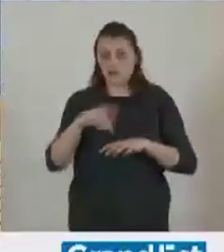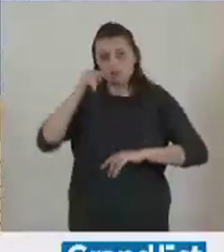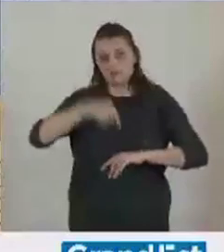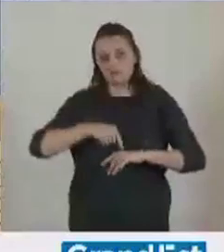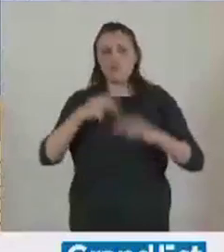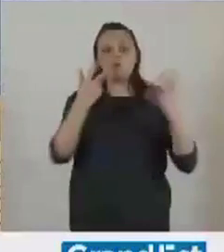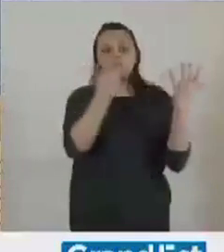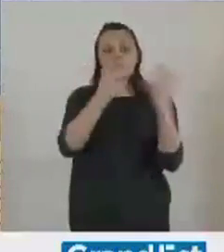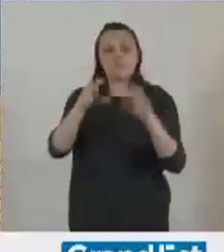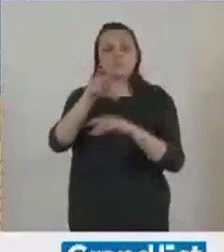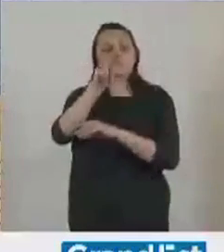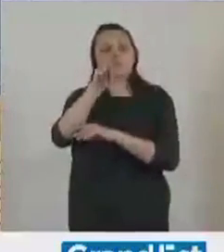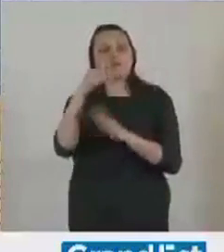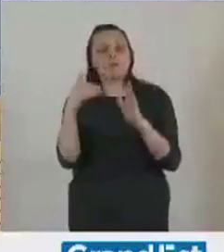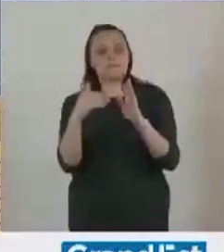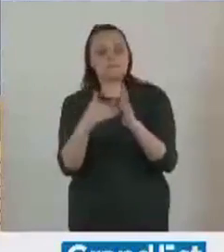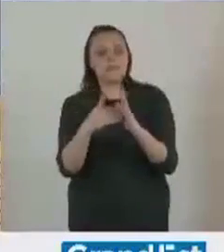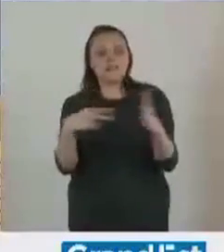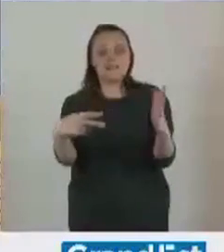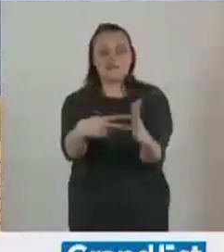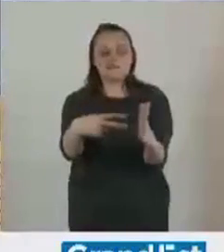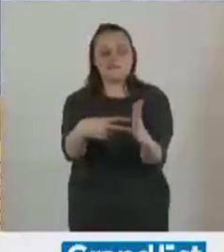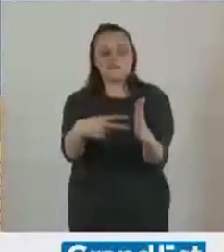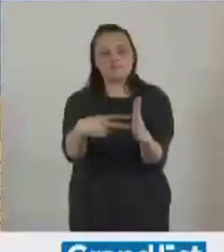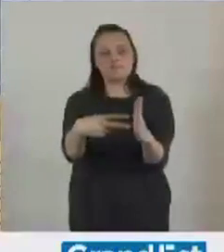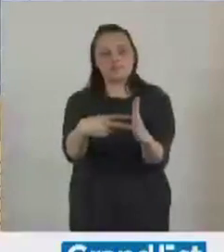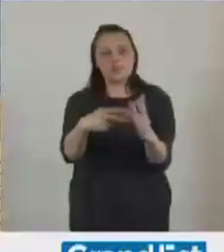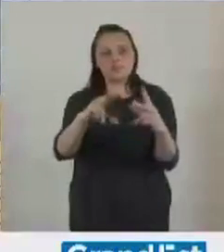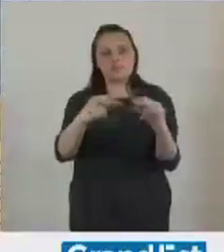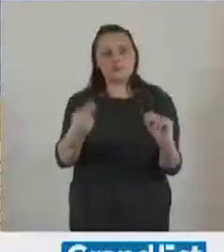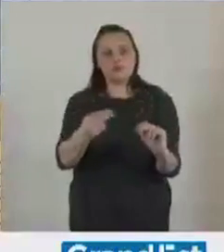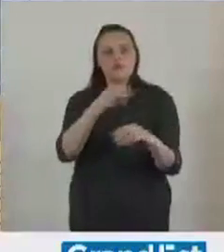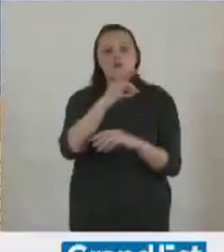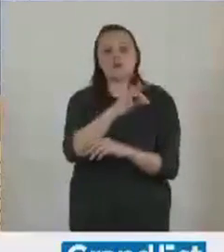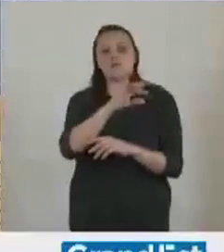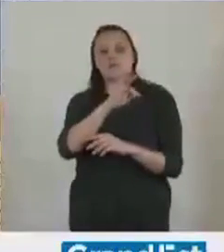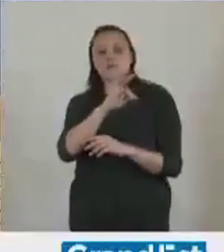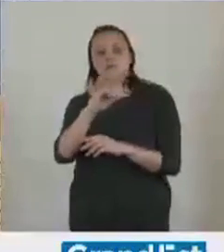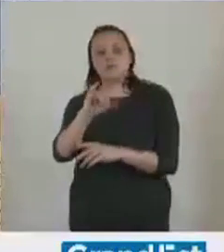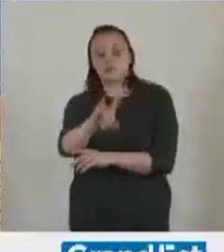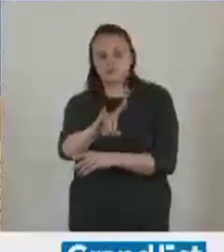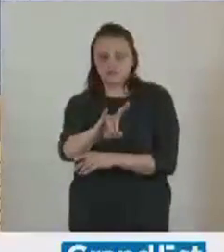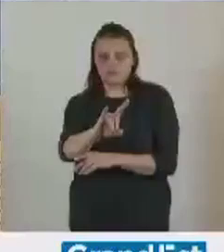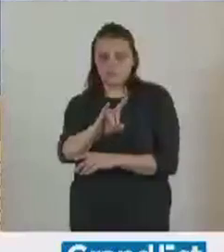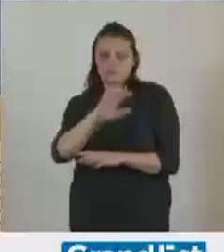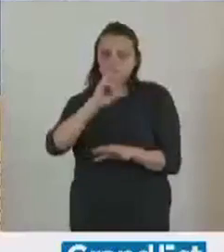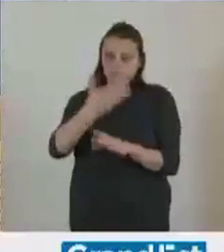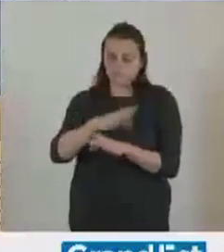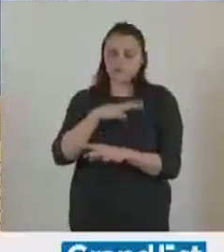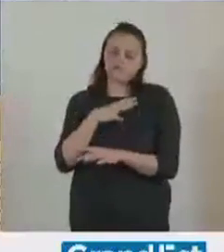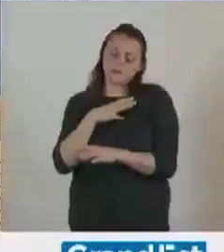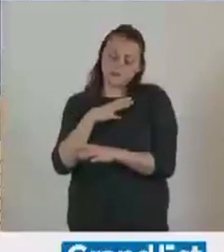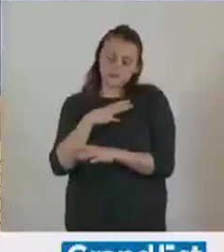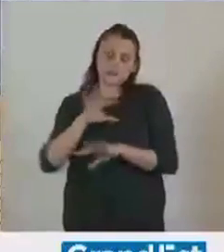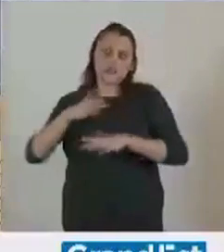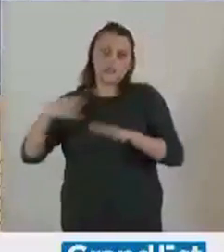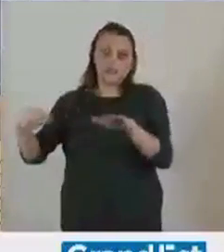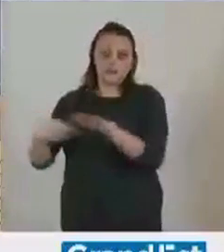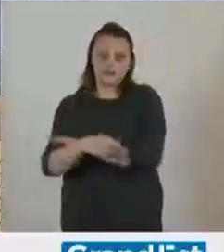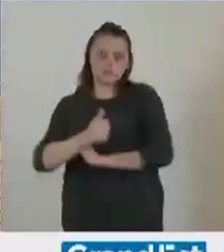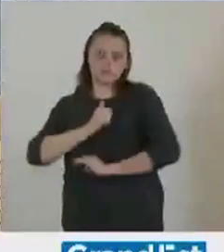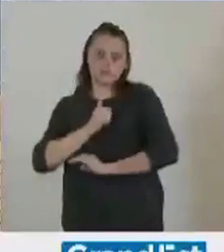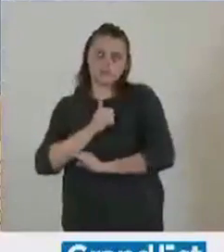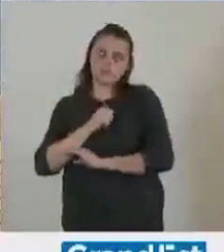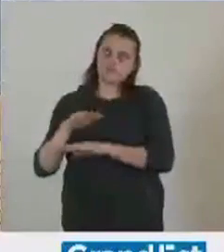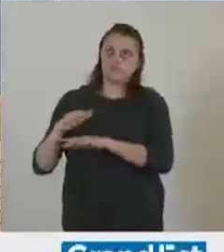FTTH. L'investissement total sera de 1,3 milliard avec un financement privé d'environ 534